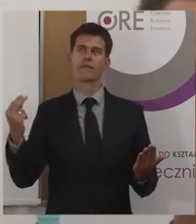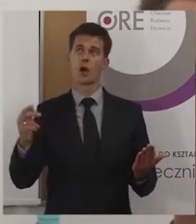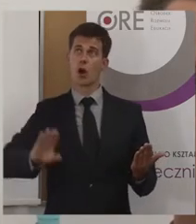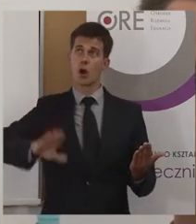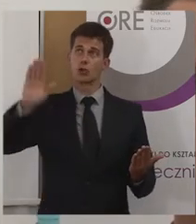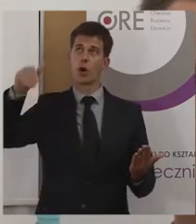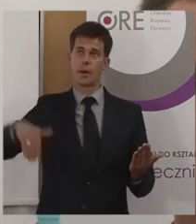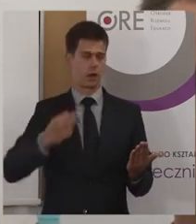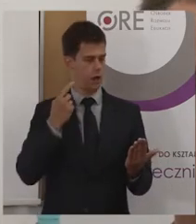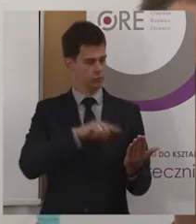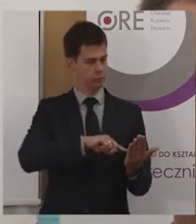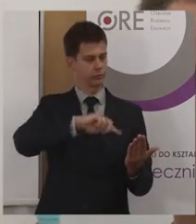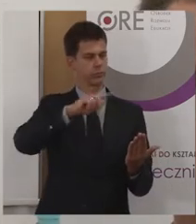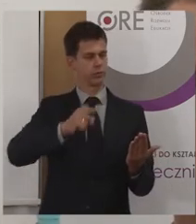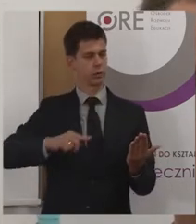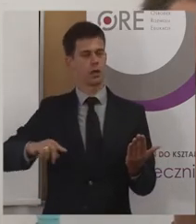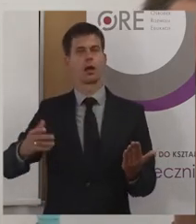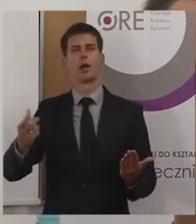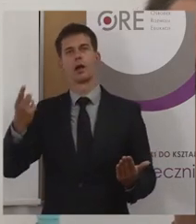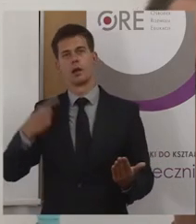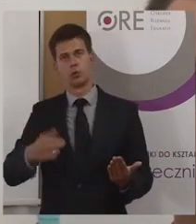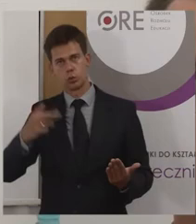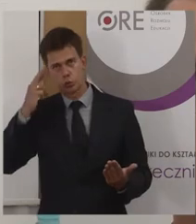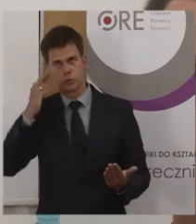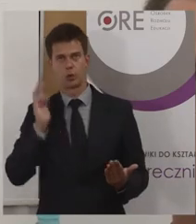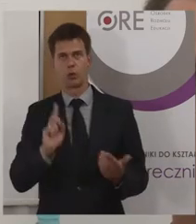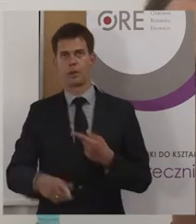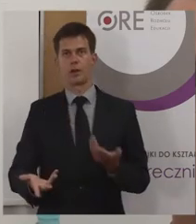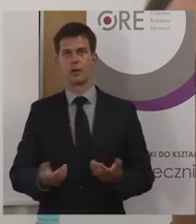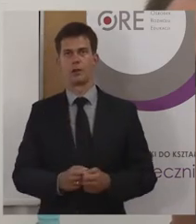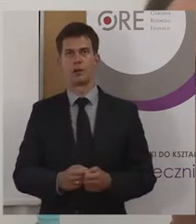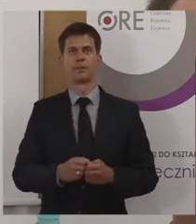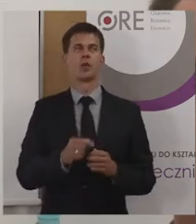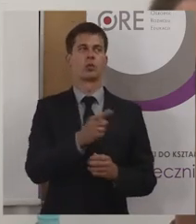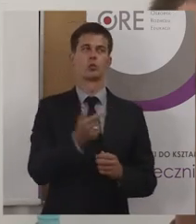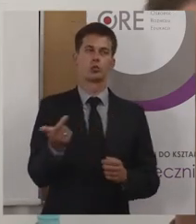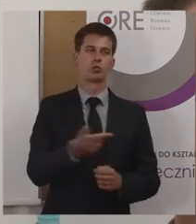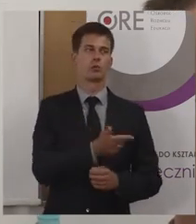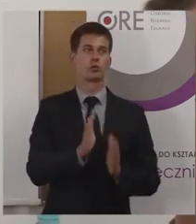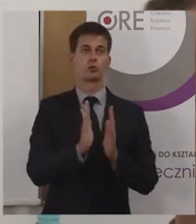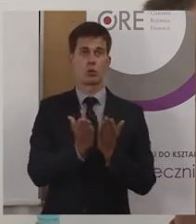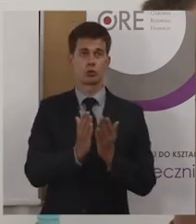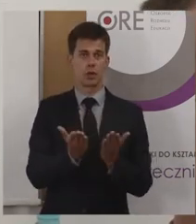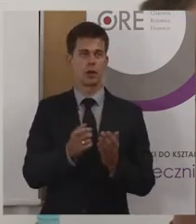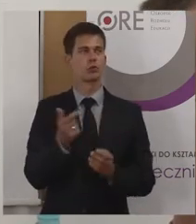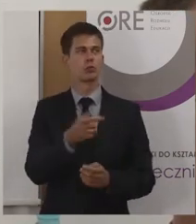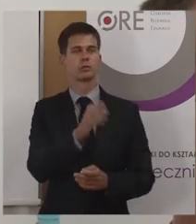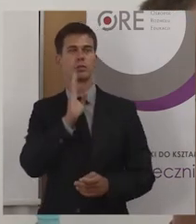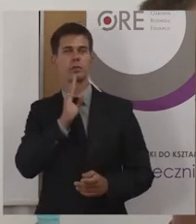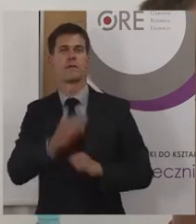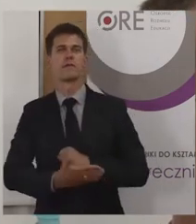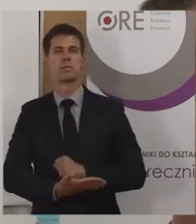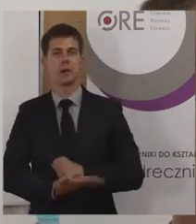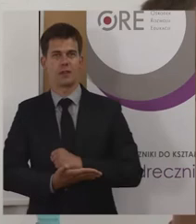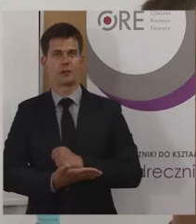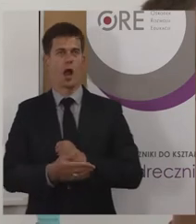Także no dobrze byłoby, żeby te podręczniki były pomocą dla ucznia. Zresztą taka jest rola podręcznika, prawda? One powinny być jakimś drogowskazem, drogą do